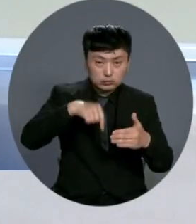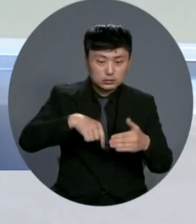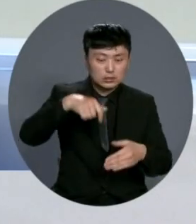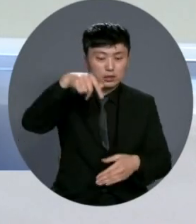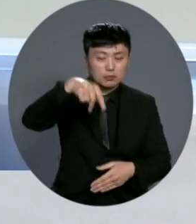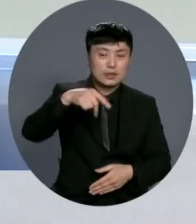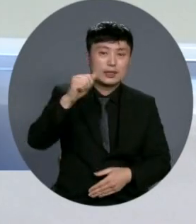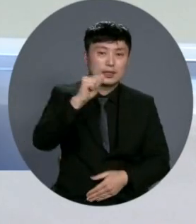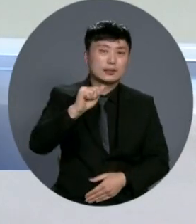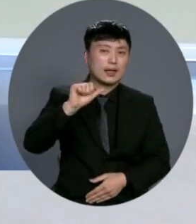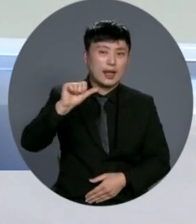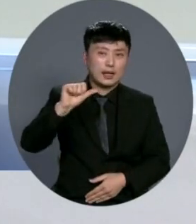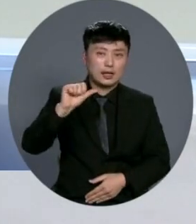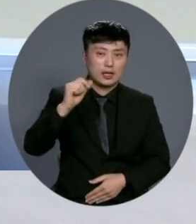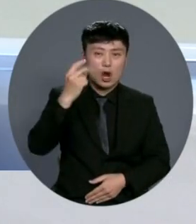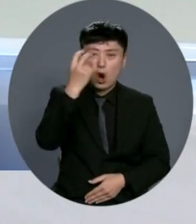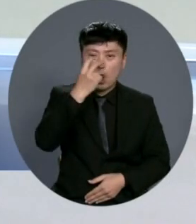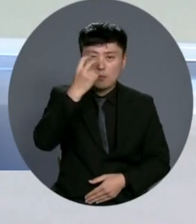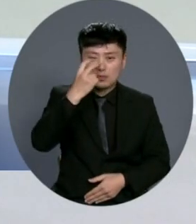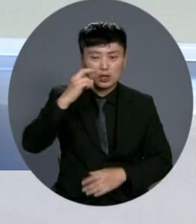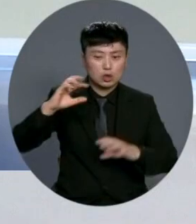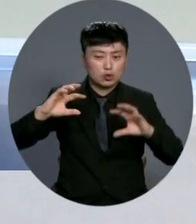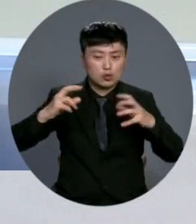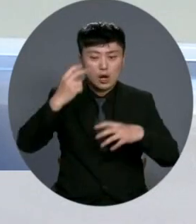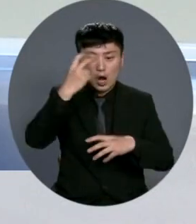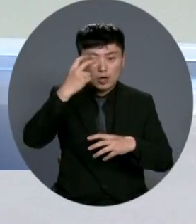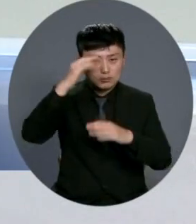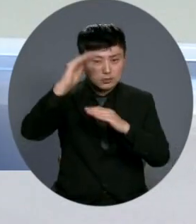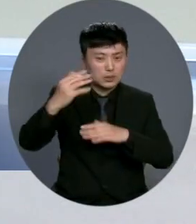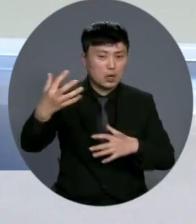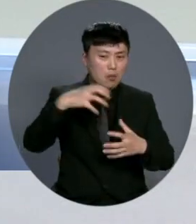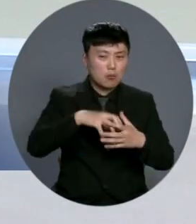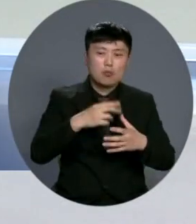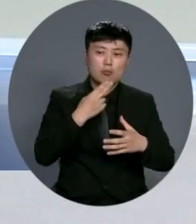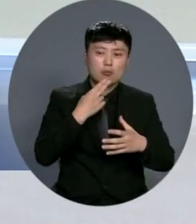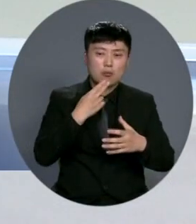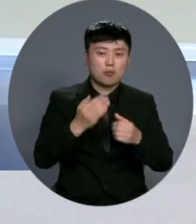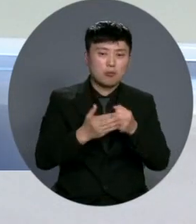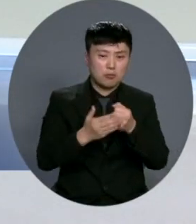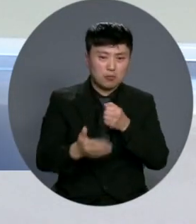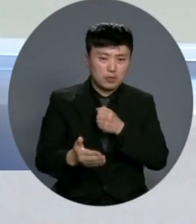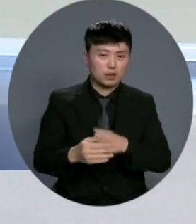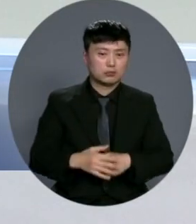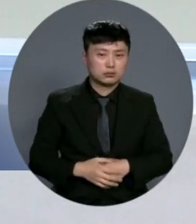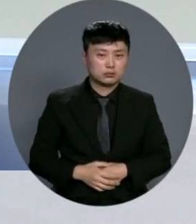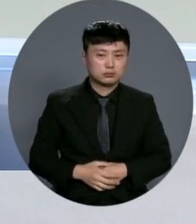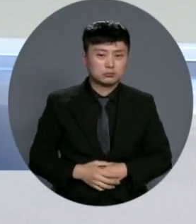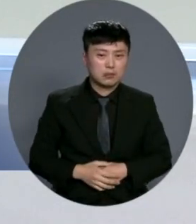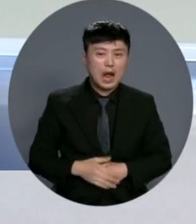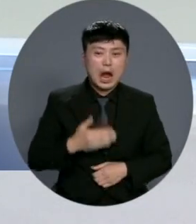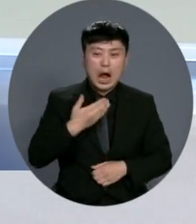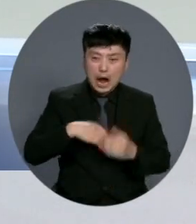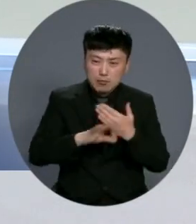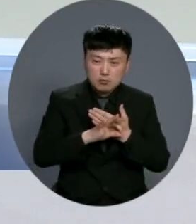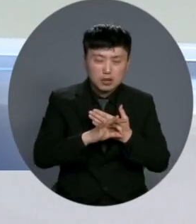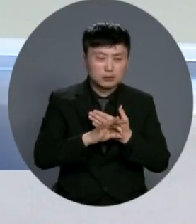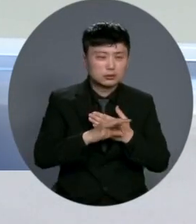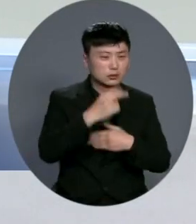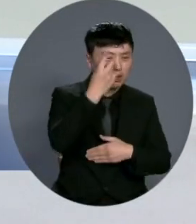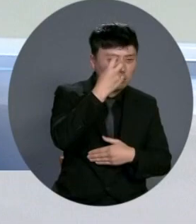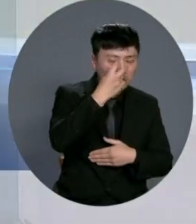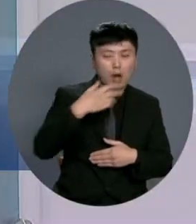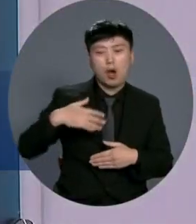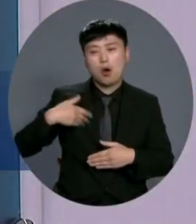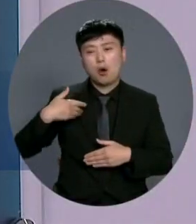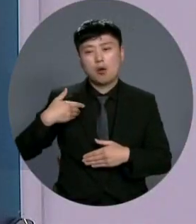PSA 검사는 국가 암 검진에 포함이 되어 있지 않기 때문에 아는 사람만 알아서 할 수밖에 없는 구조로